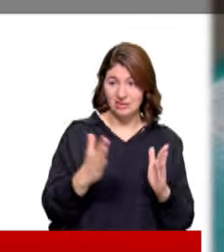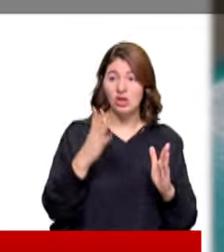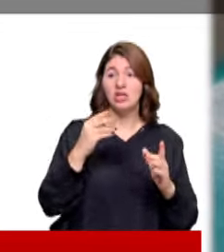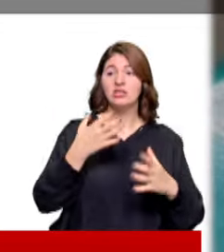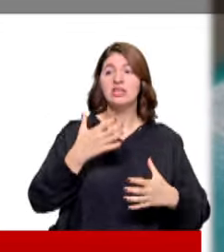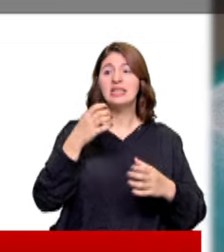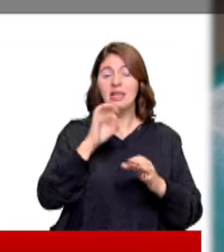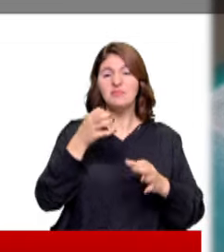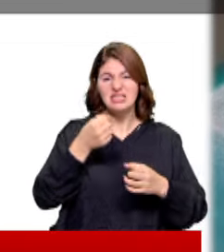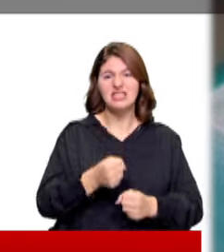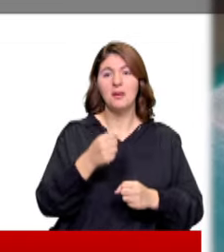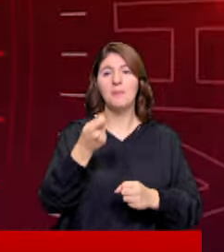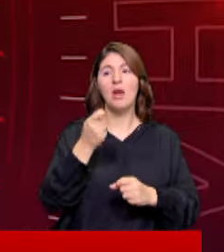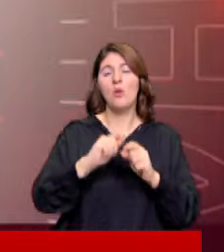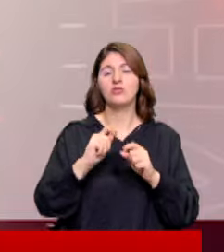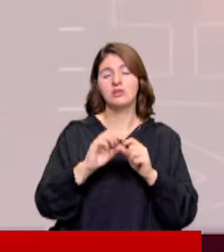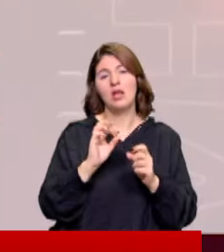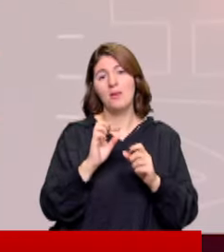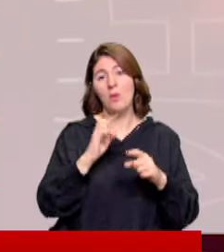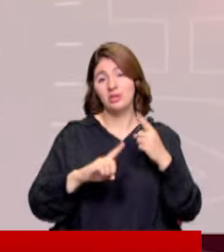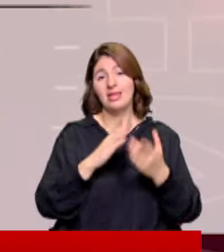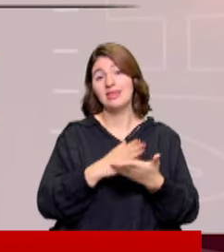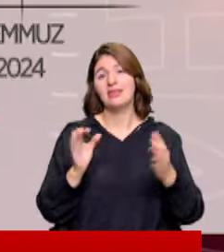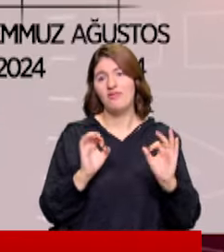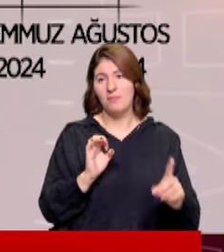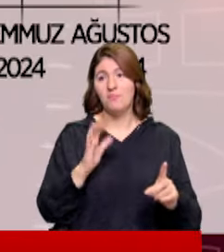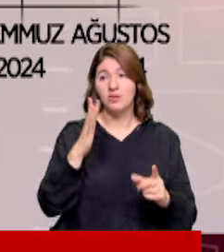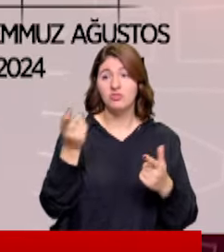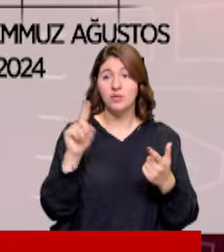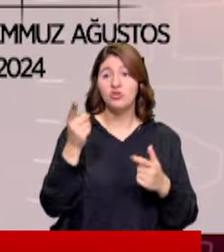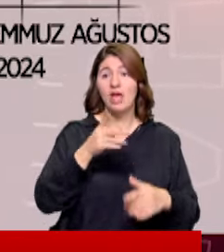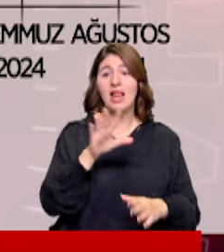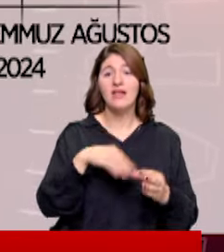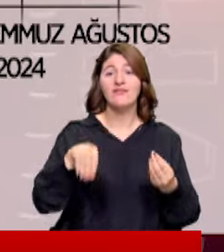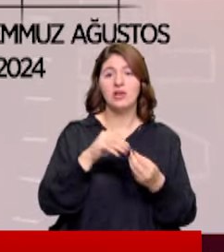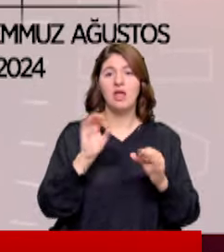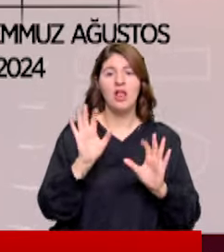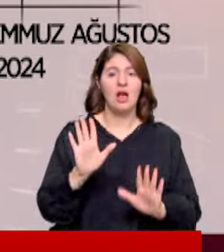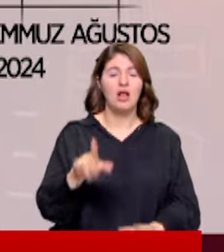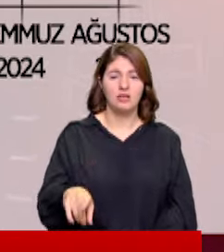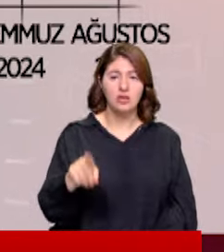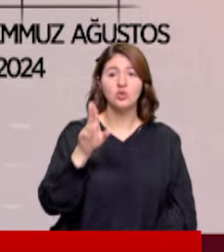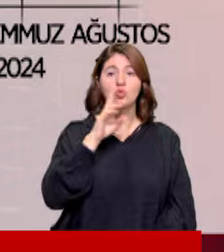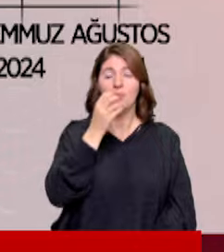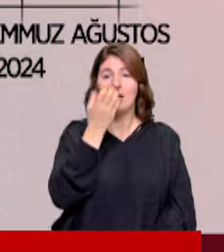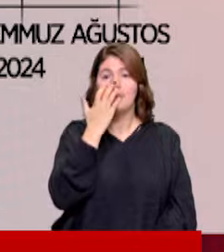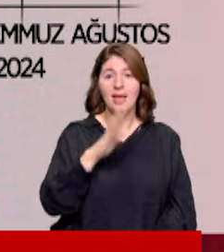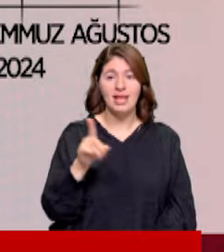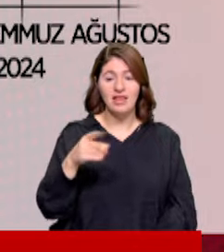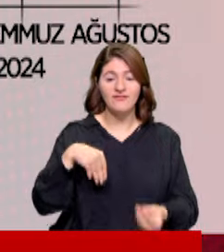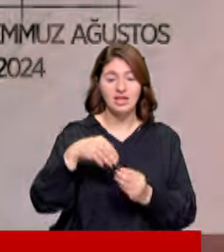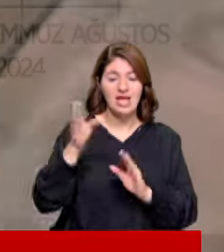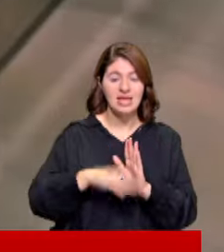para politikası duruşu sürdürülecektir. Merkez Bankası 5. kez %50 faizde sabit kaldı. Sonbaharda beklenen